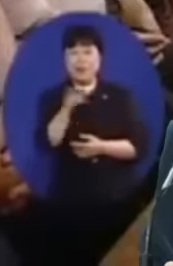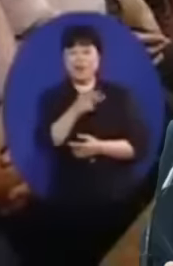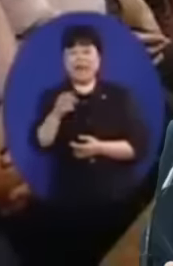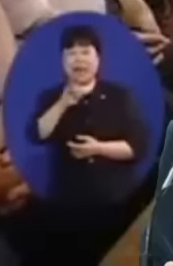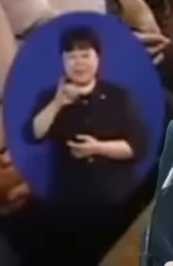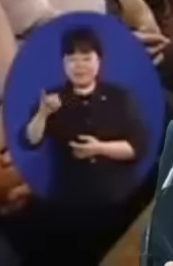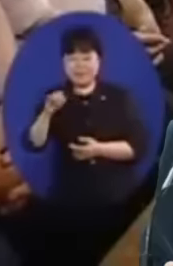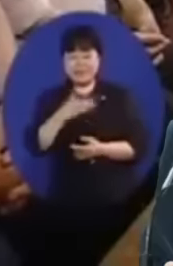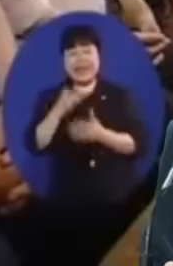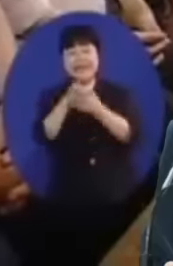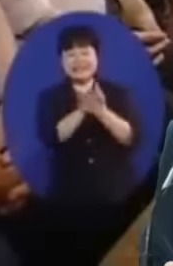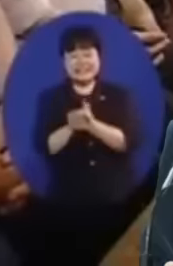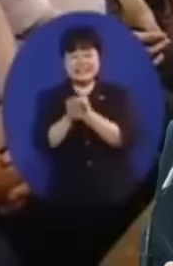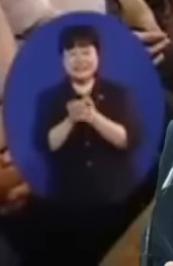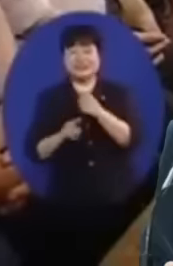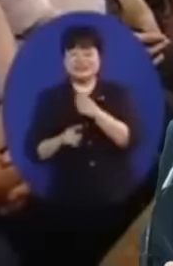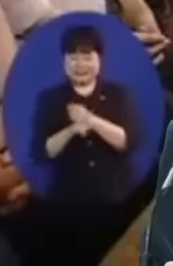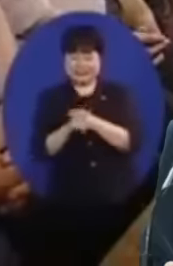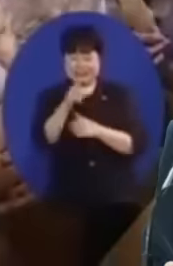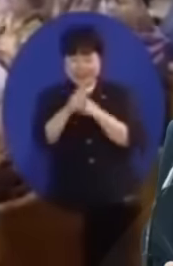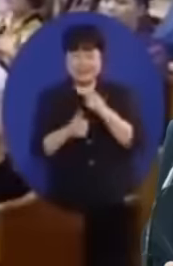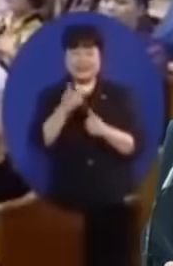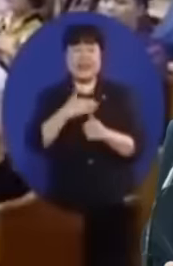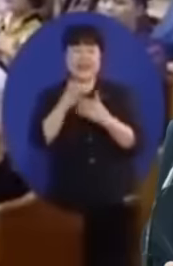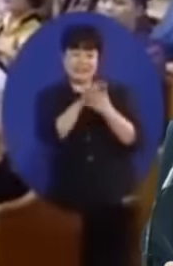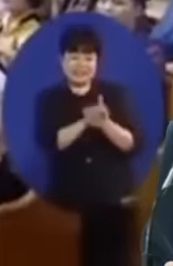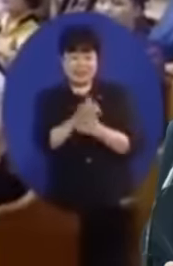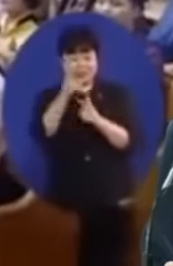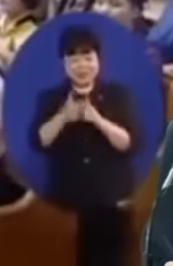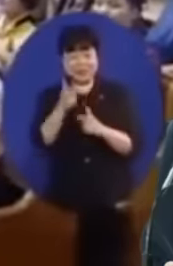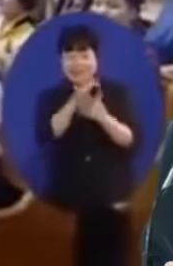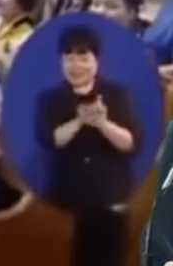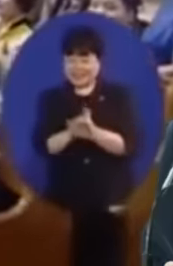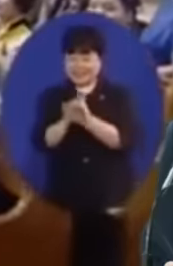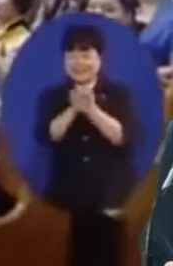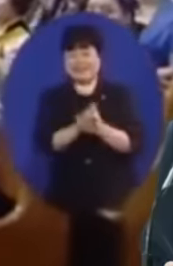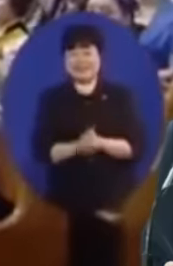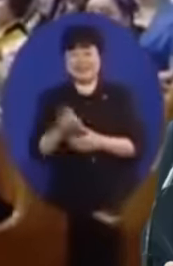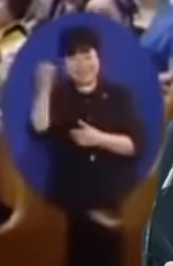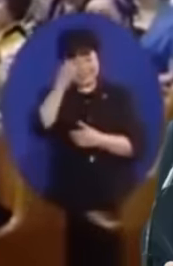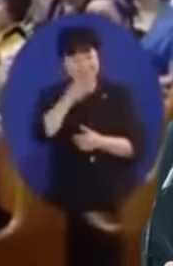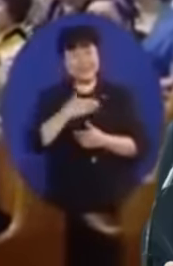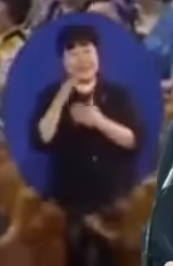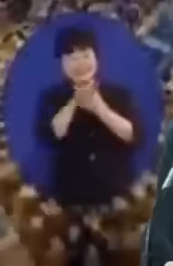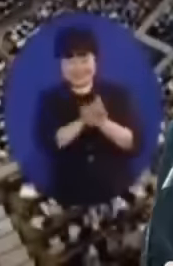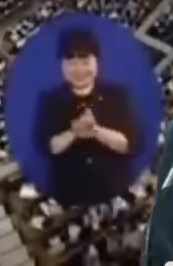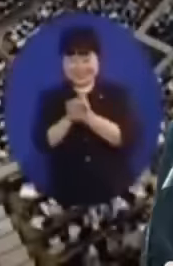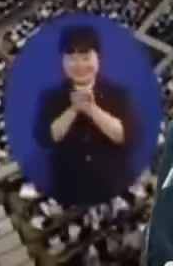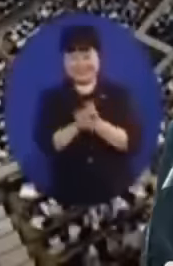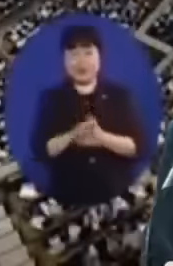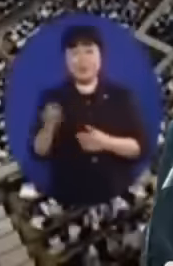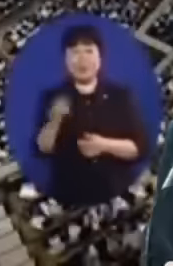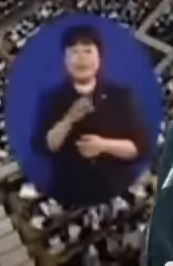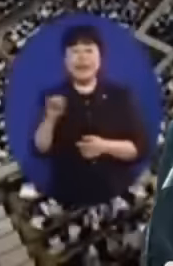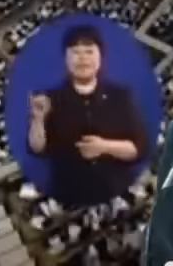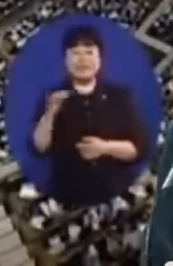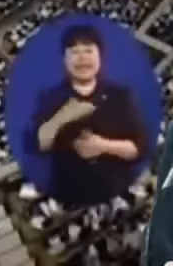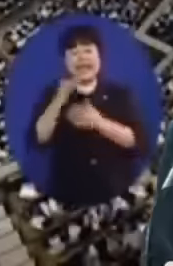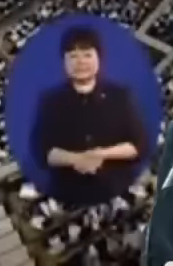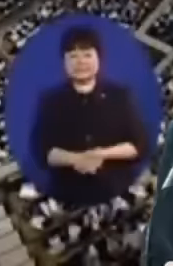볼펜 모나미 나의 친구. 하나님도 나의 친구. 예수님도 나의 친구. 성령님도 나의 친구. 모나미도 나의